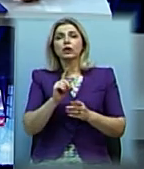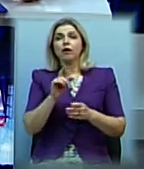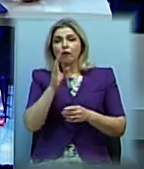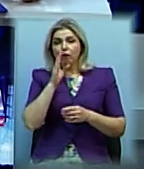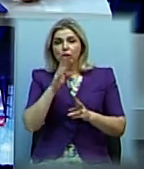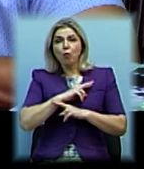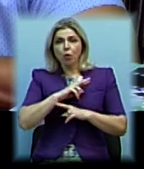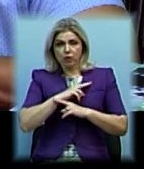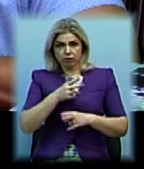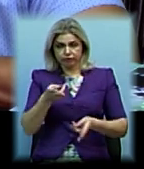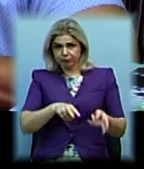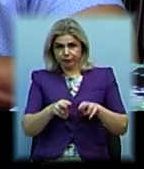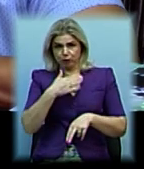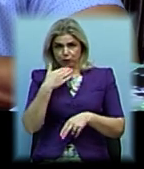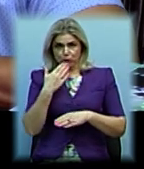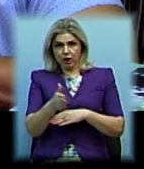біоресурсів.